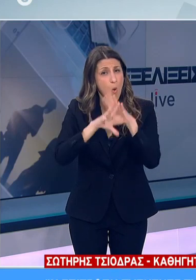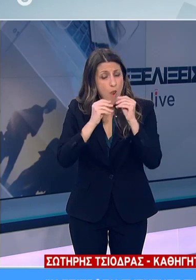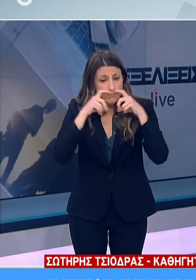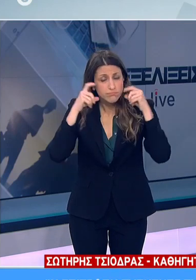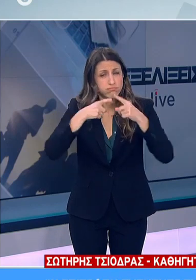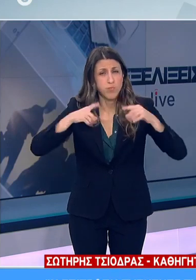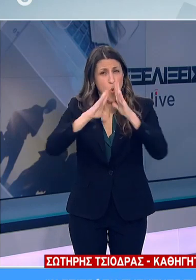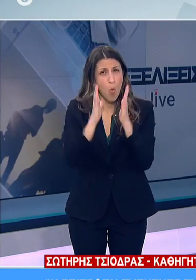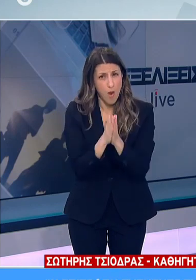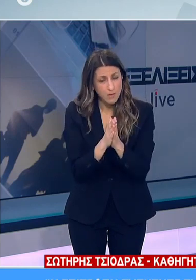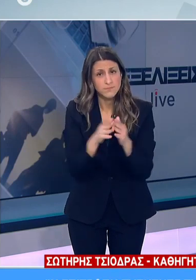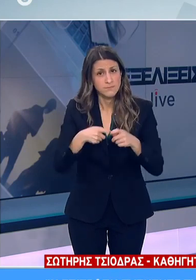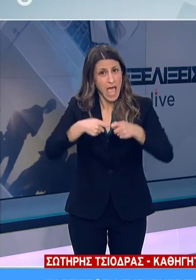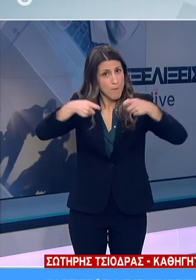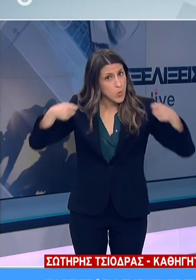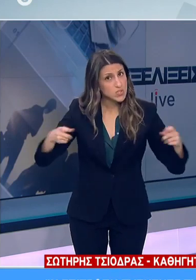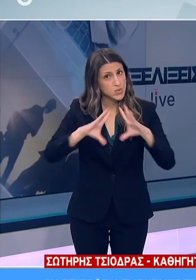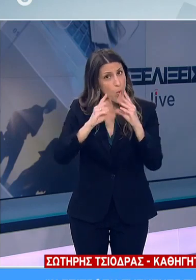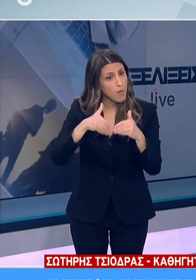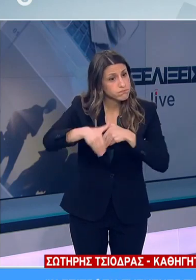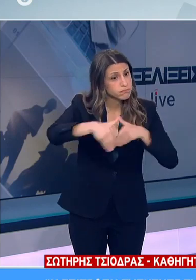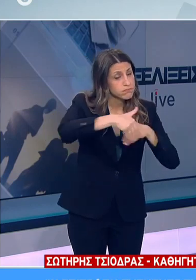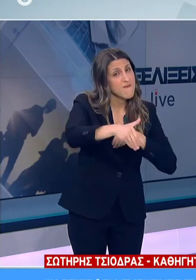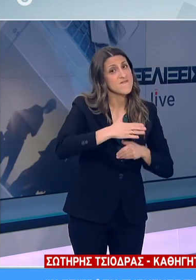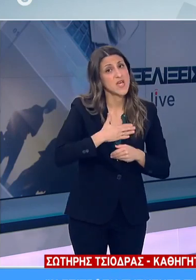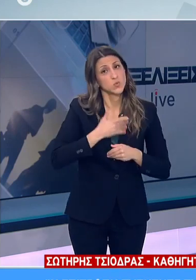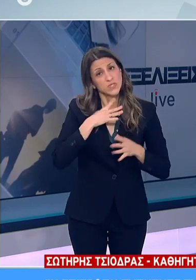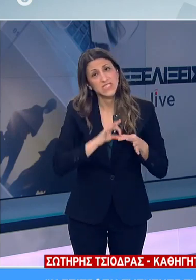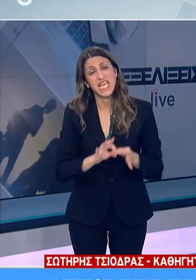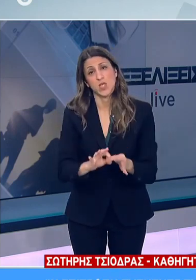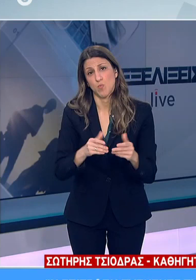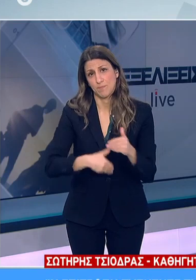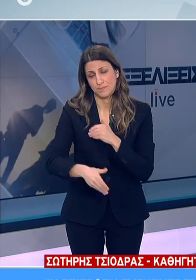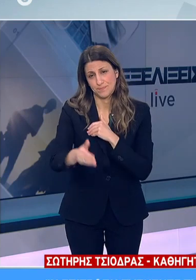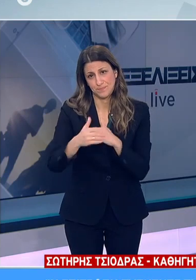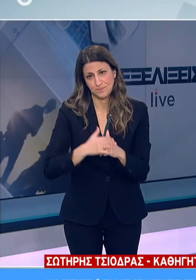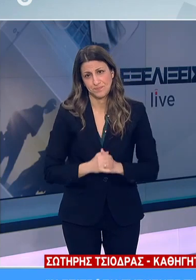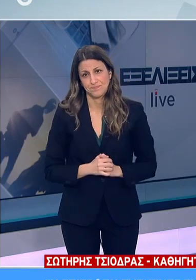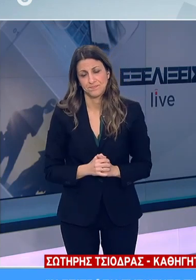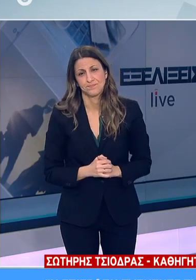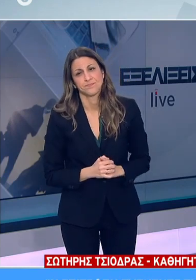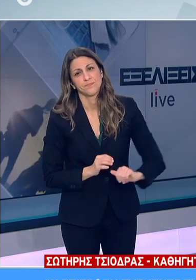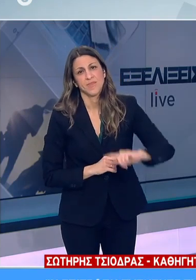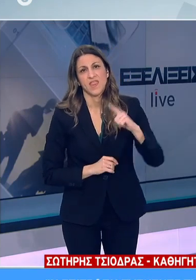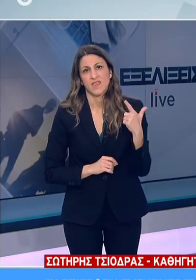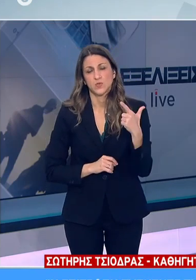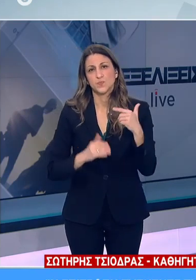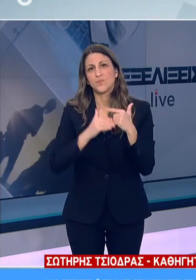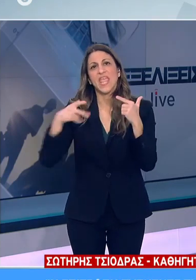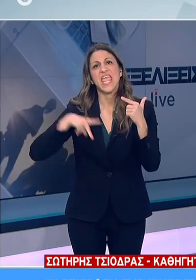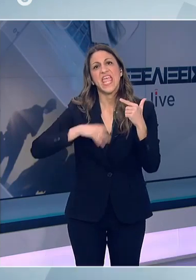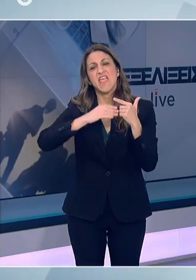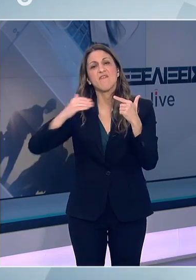στιγμή, ώστε να προχωρήσουμε με ασφάλεια και στην επόμενη φάση. Σας ευχαριστώ. Ευχαριστούμε, κύριε καθηγητά. Το λόγο έχει ο κύριος